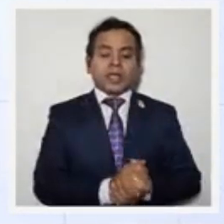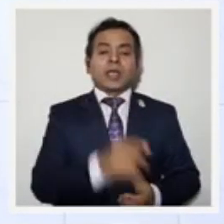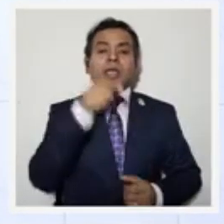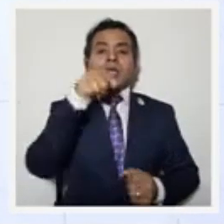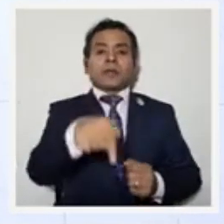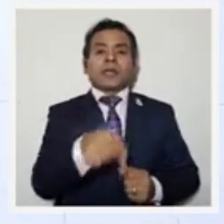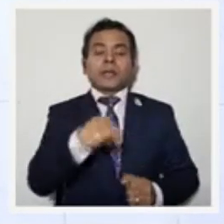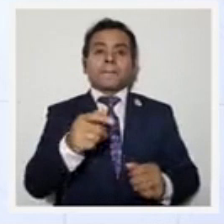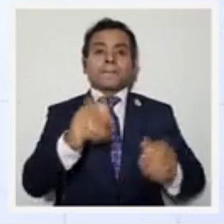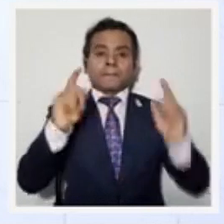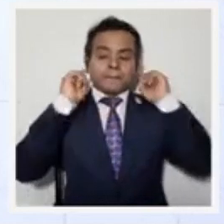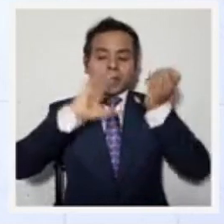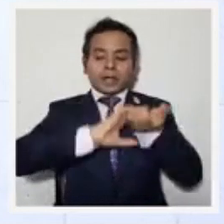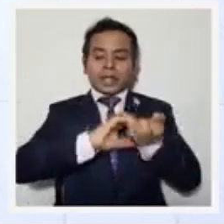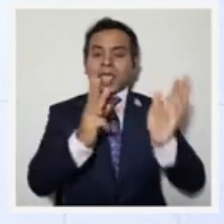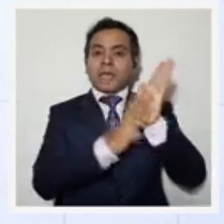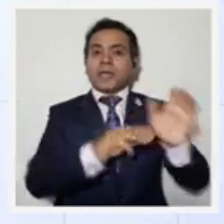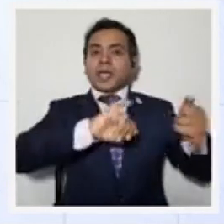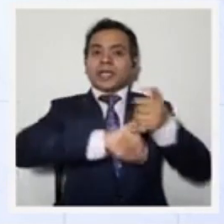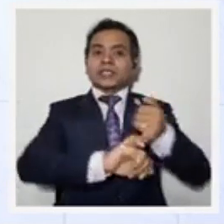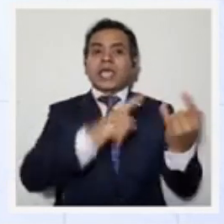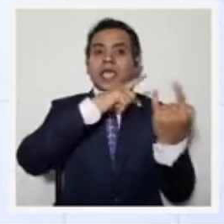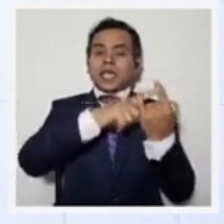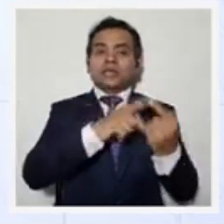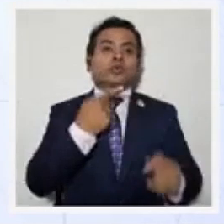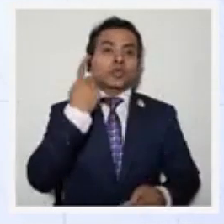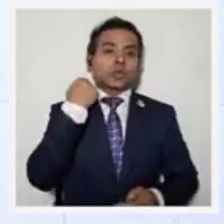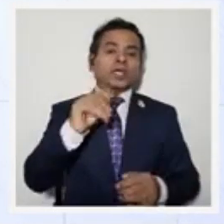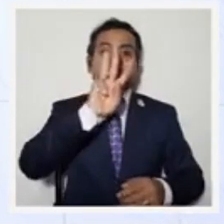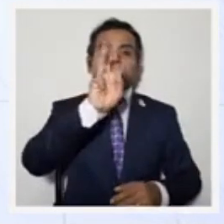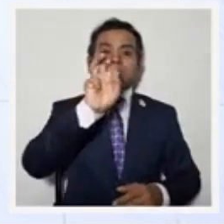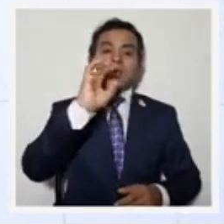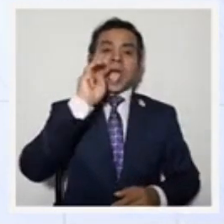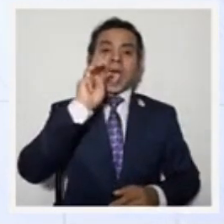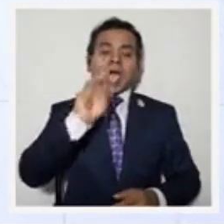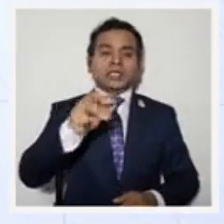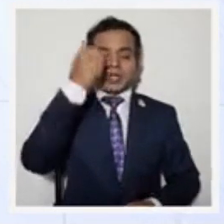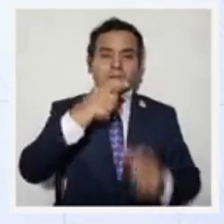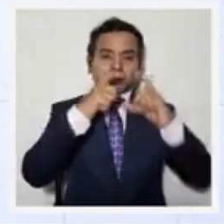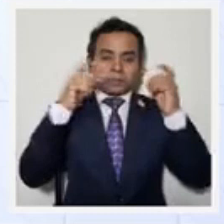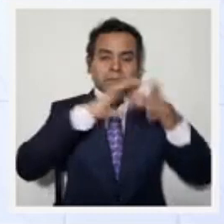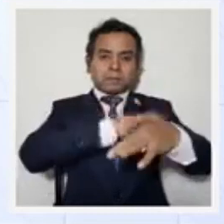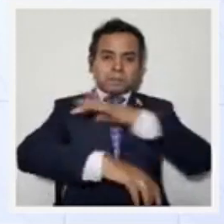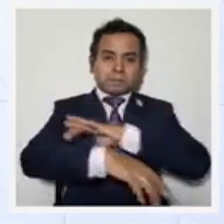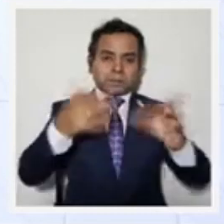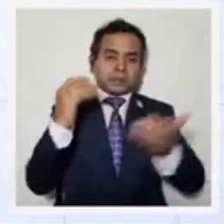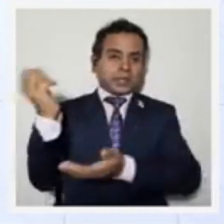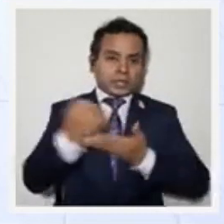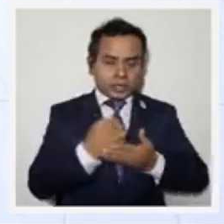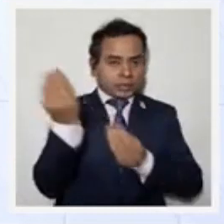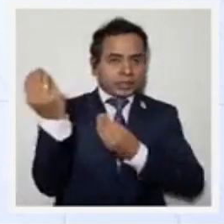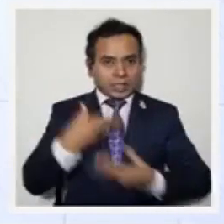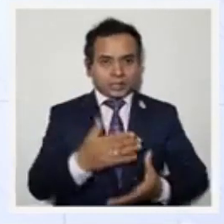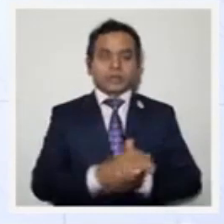ঘন্টায় UK8 4,000টি ফেস শিল্ড অনুদান হিসেবে দিয়েছেন এবং ম্যানেজমেন্ট সায়েন্স হেলথ